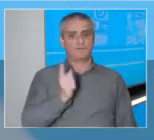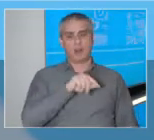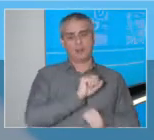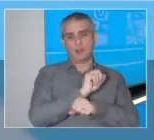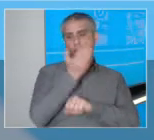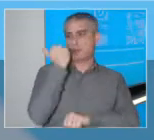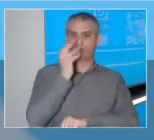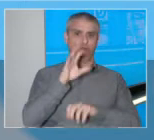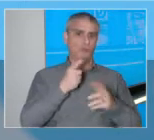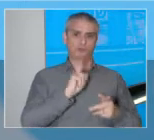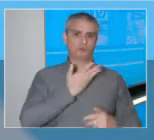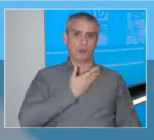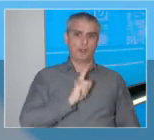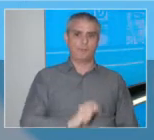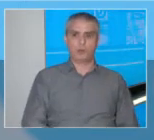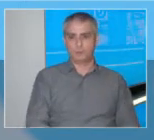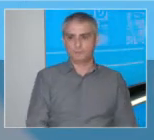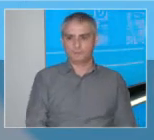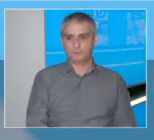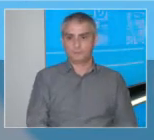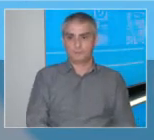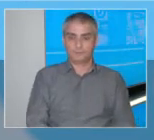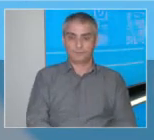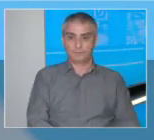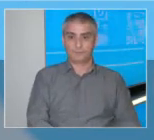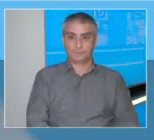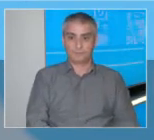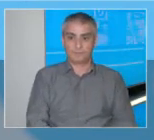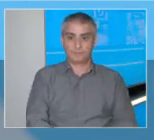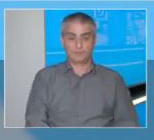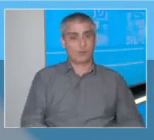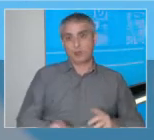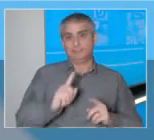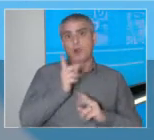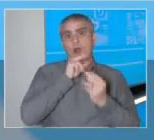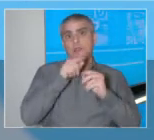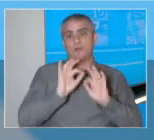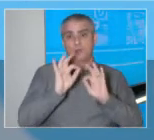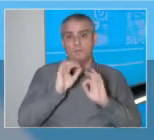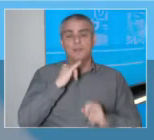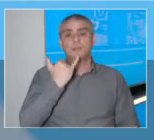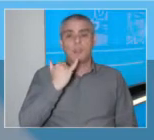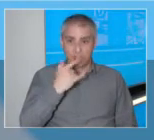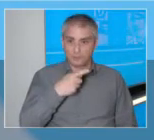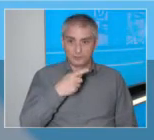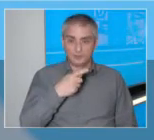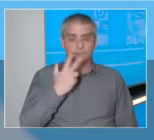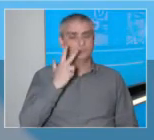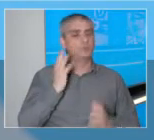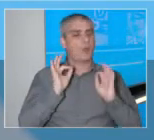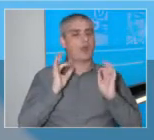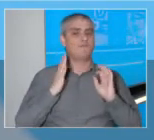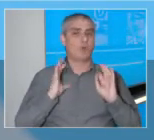הטענה הקודמת שלהם שלא התקבלה? אז תראה, קודם כל, לא התקבלה, לא דנו בה. נכון שבאופן